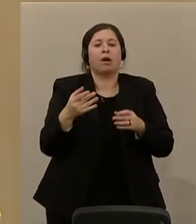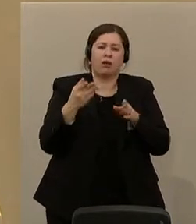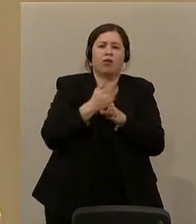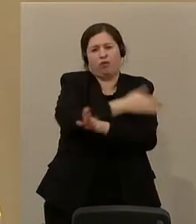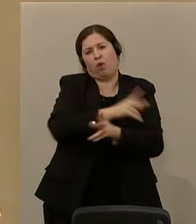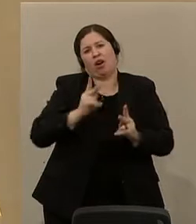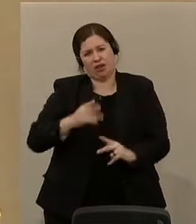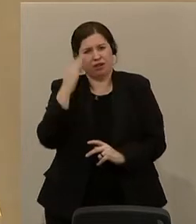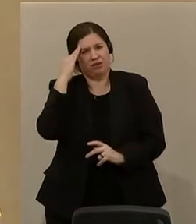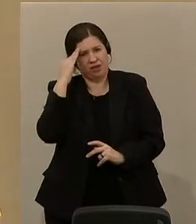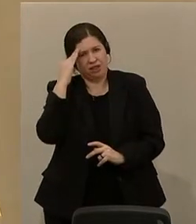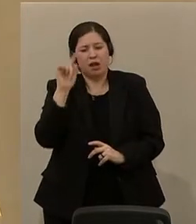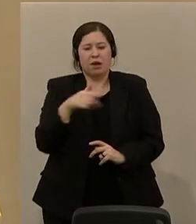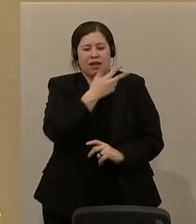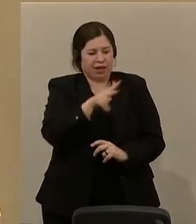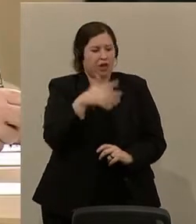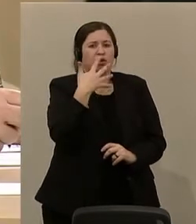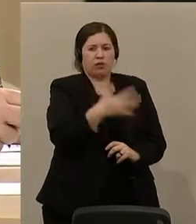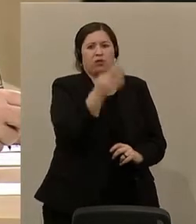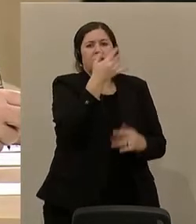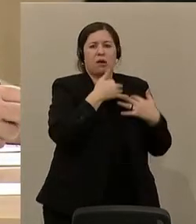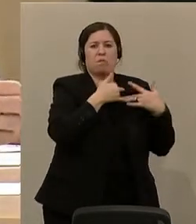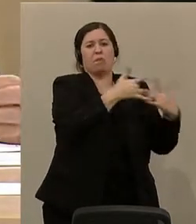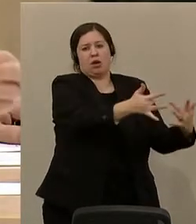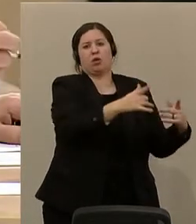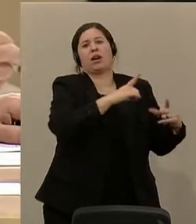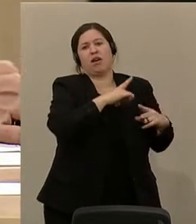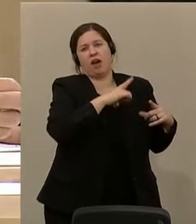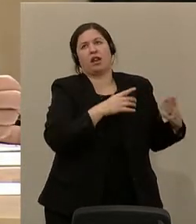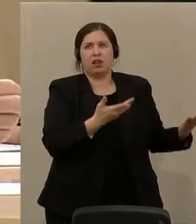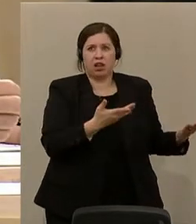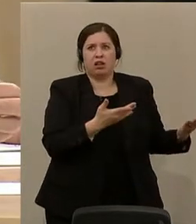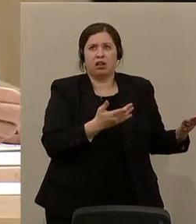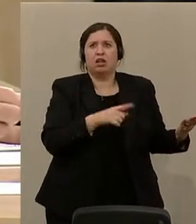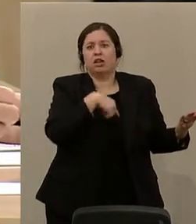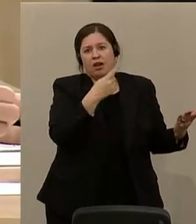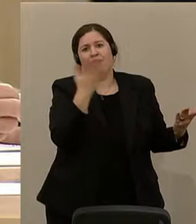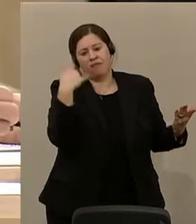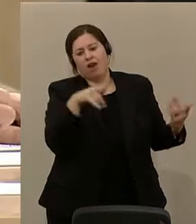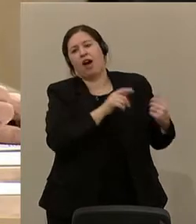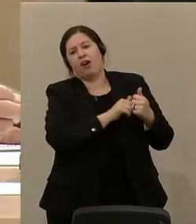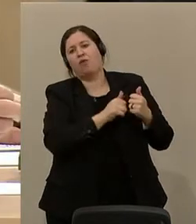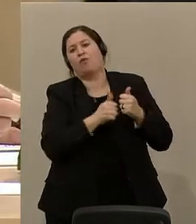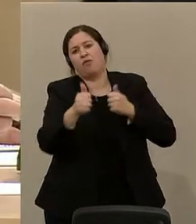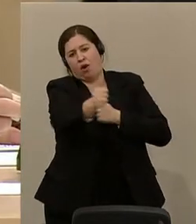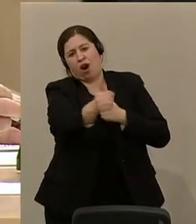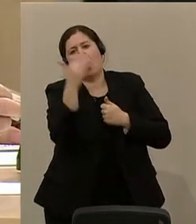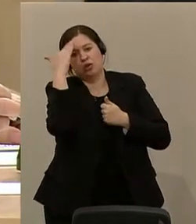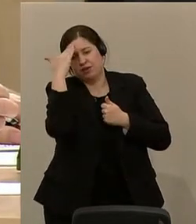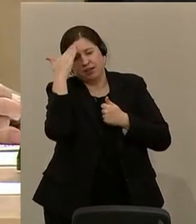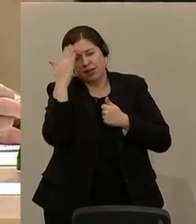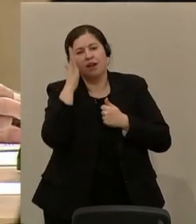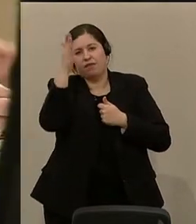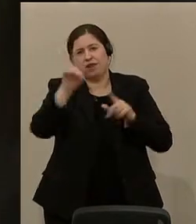können wir mit diesen 350 millionen reinzugehen ist schon etwas was absehbar war dass es so einfach nicht passieren